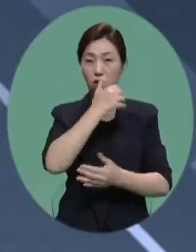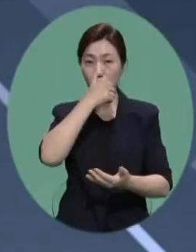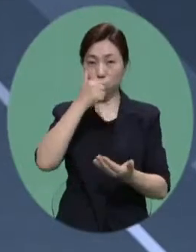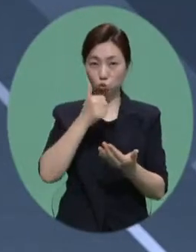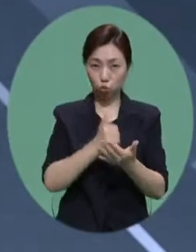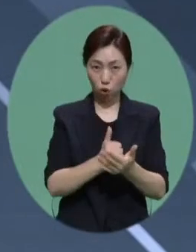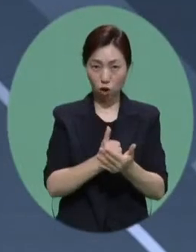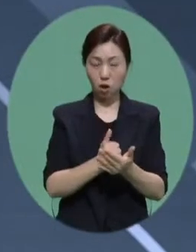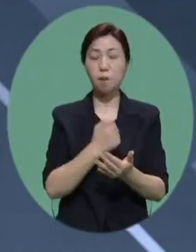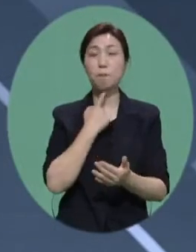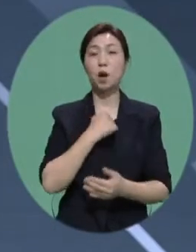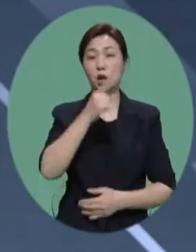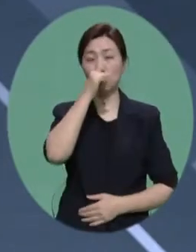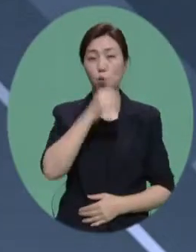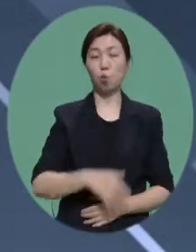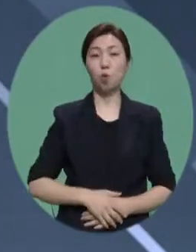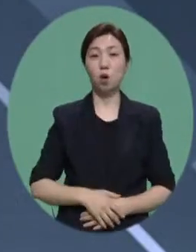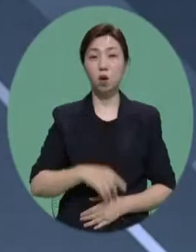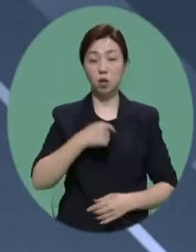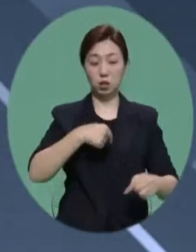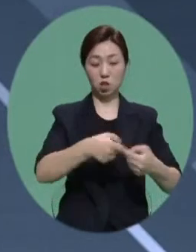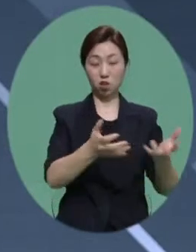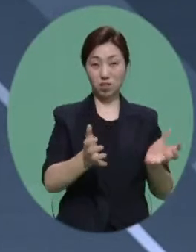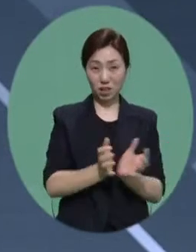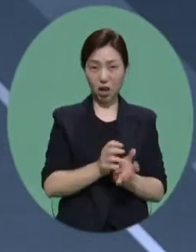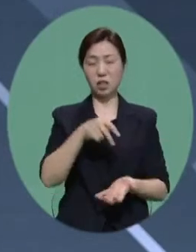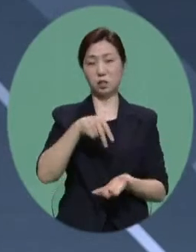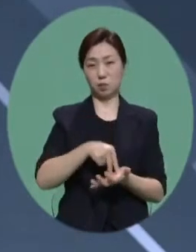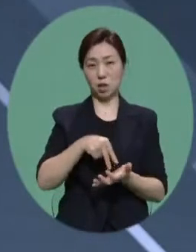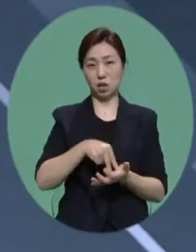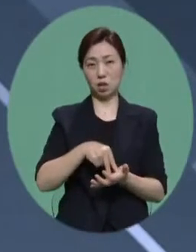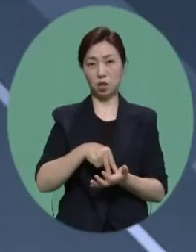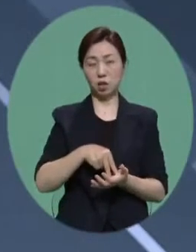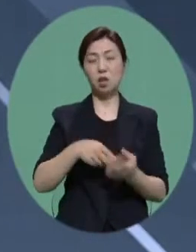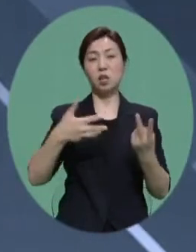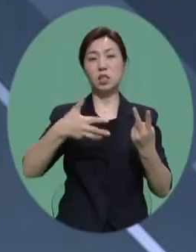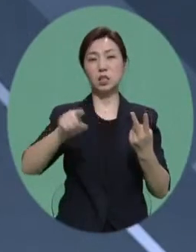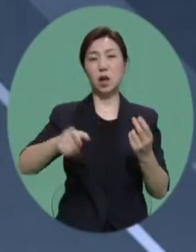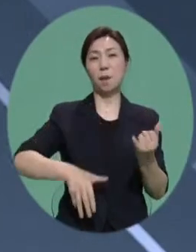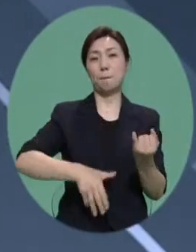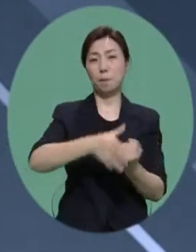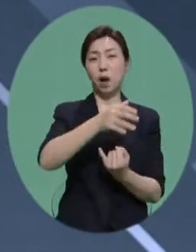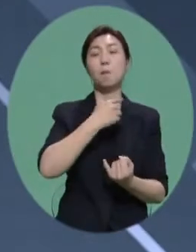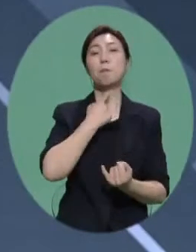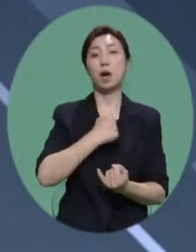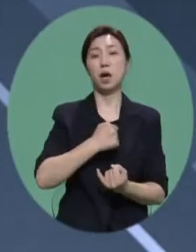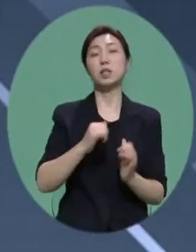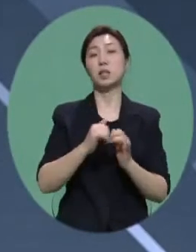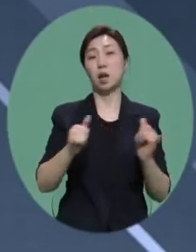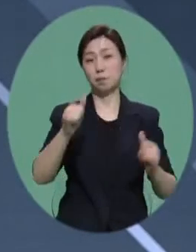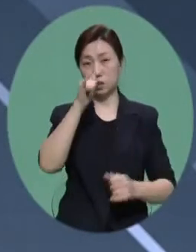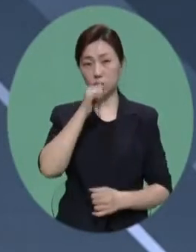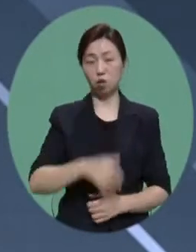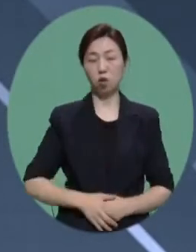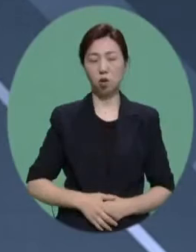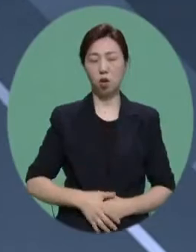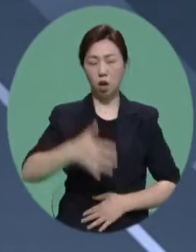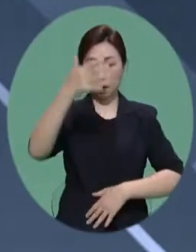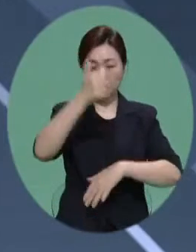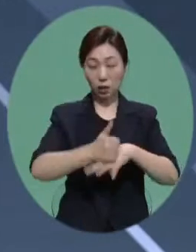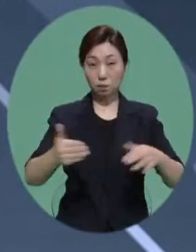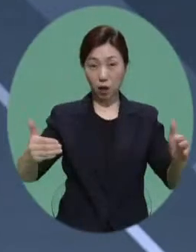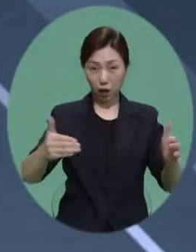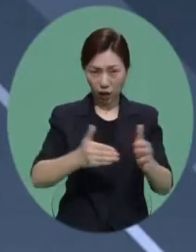역시 피해 고소인 이란 이름으로 또 이 차가 에 참여한 분들이 있고 결국 또 그 책의 힘을 다 끝까지 지도 않고